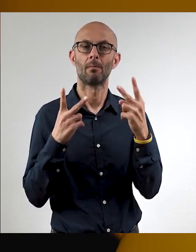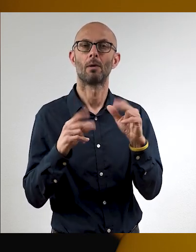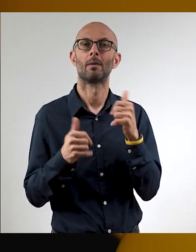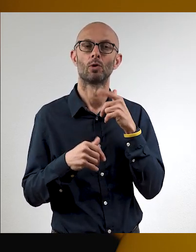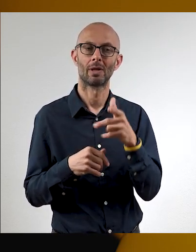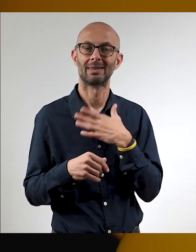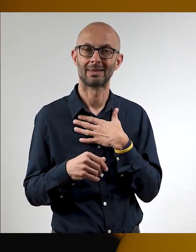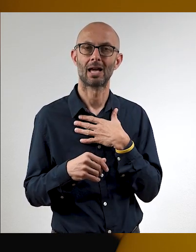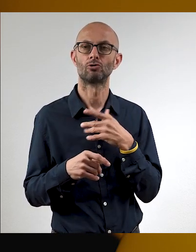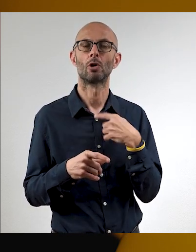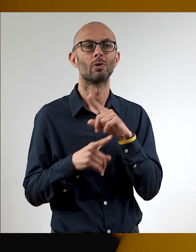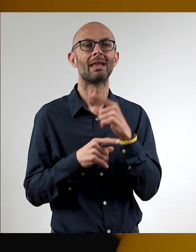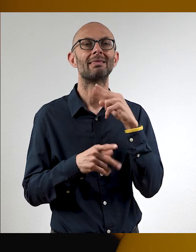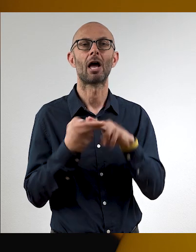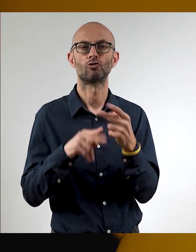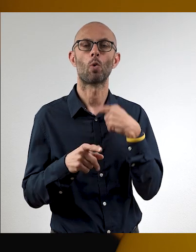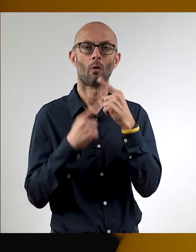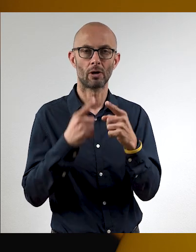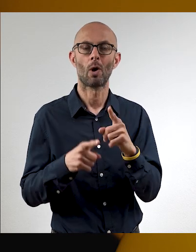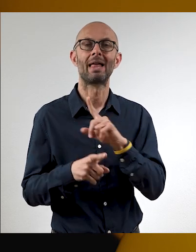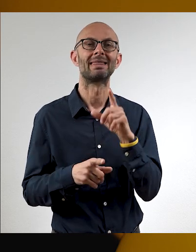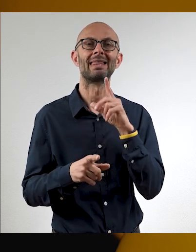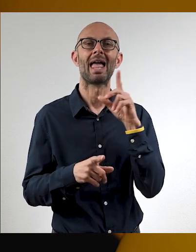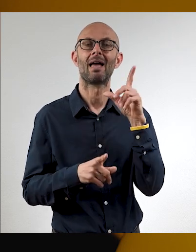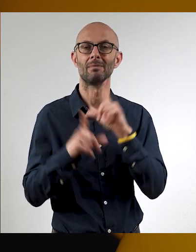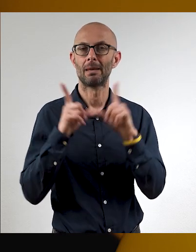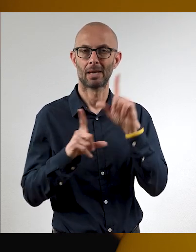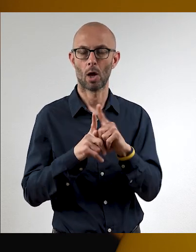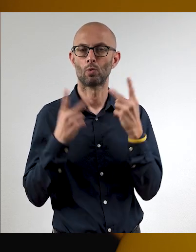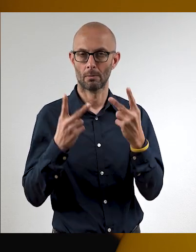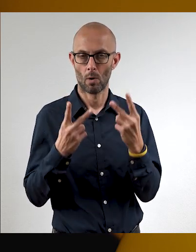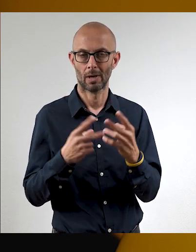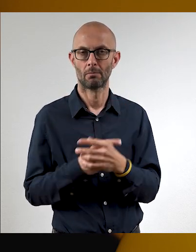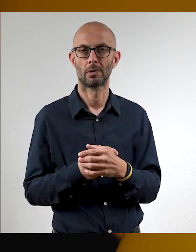naš glasu, pomembna je naša neverbalna komunikacija.